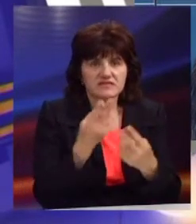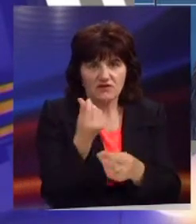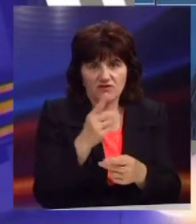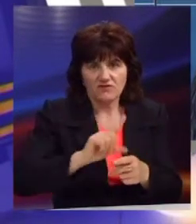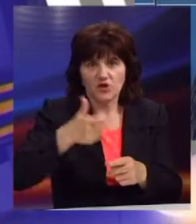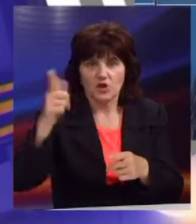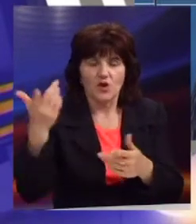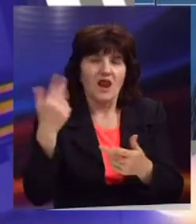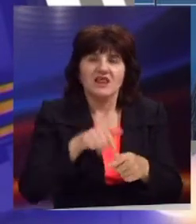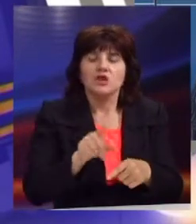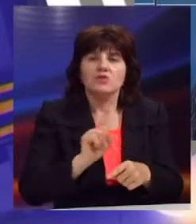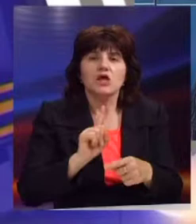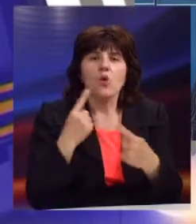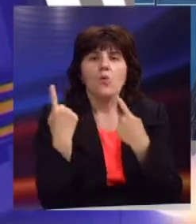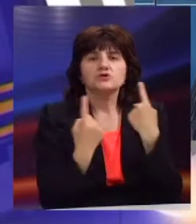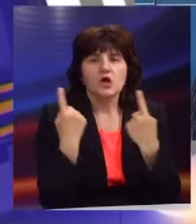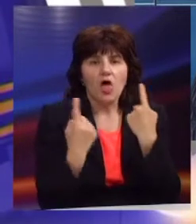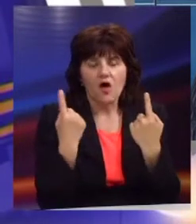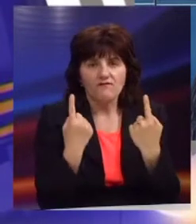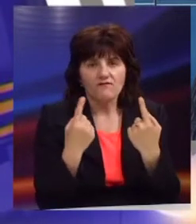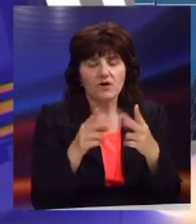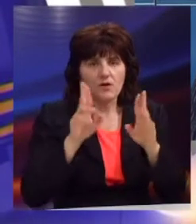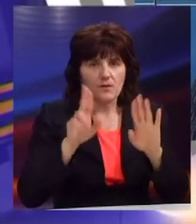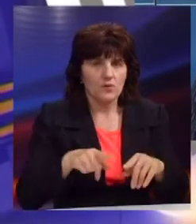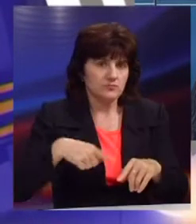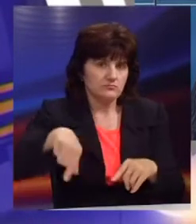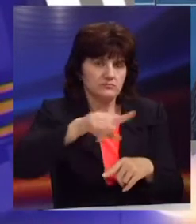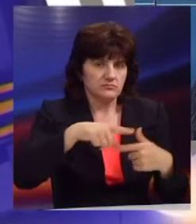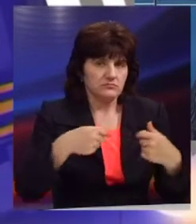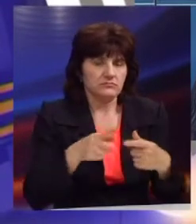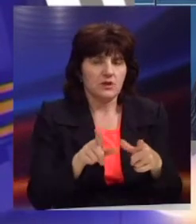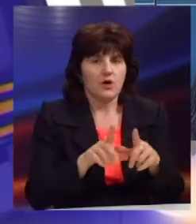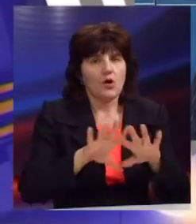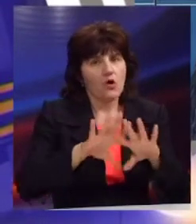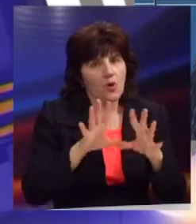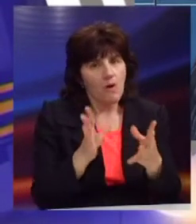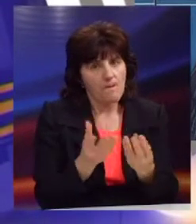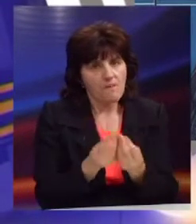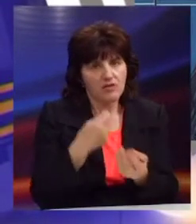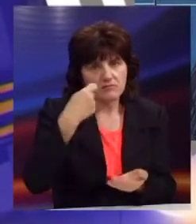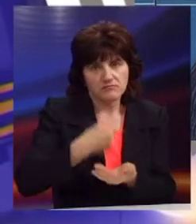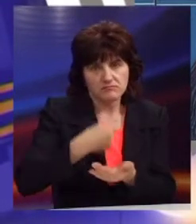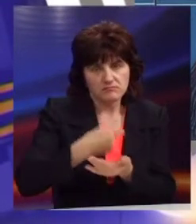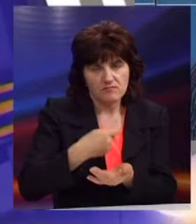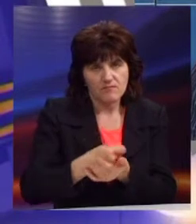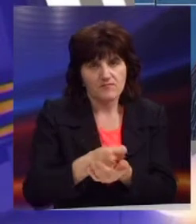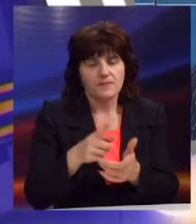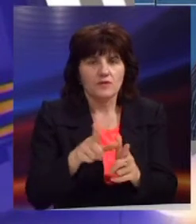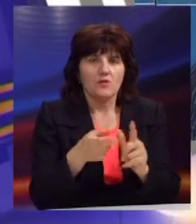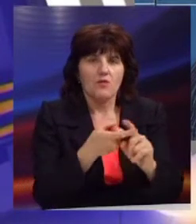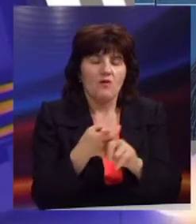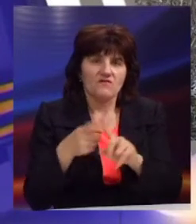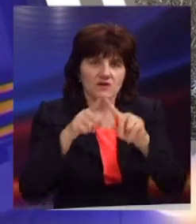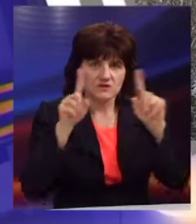izvora, ali to nije uslov za konkurs, znači organizacije mogu konkurisati i da se kompletan projekat finansira po osnovu